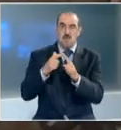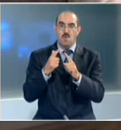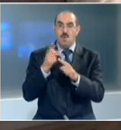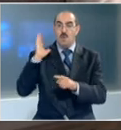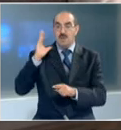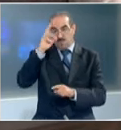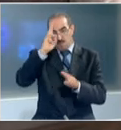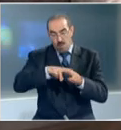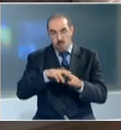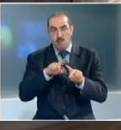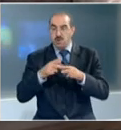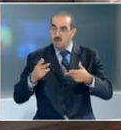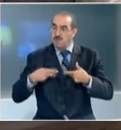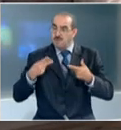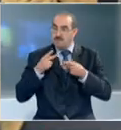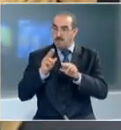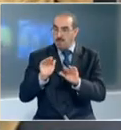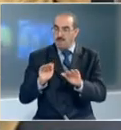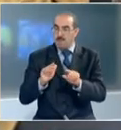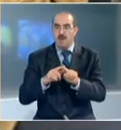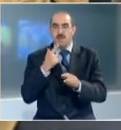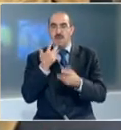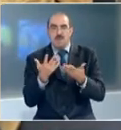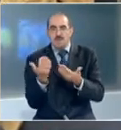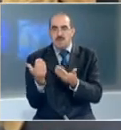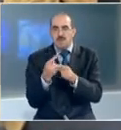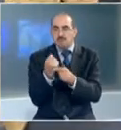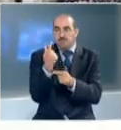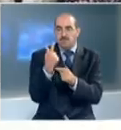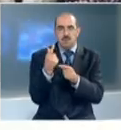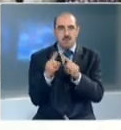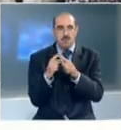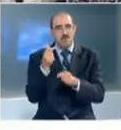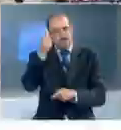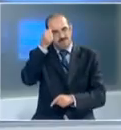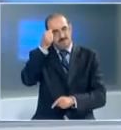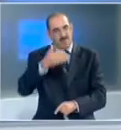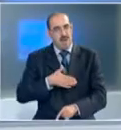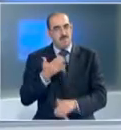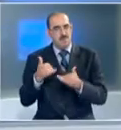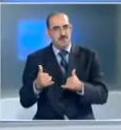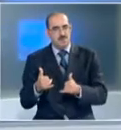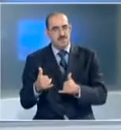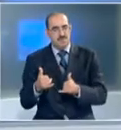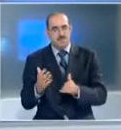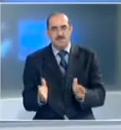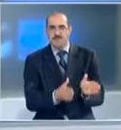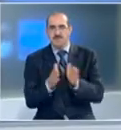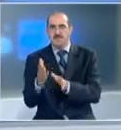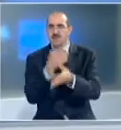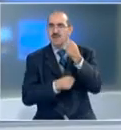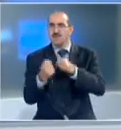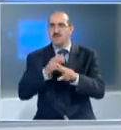حياة أزلية، ومنهم من بقوا أحياء لا تنطفئ في قلوبهم شعلة حب الوطن. في مجال